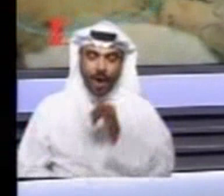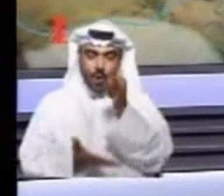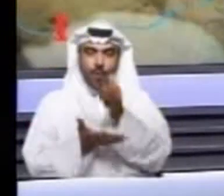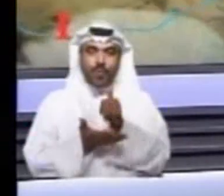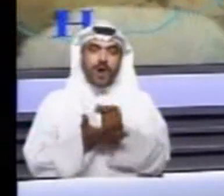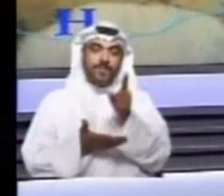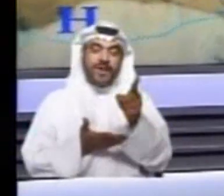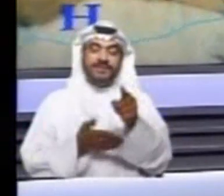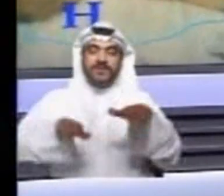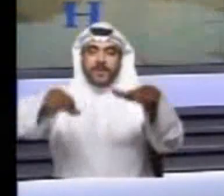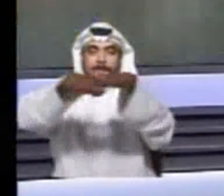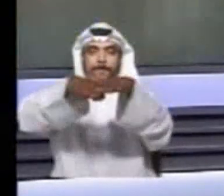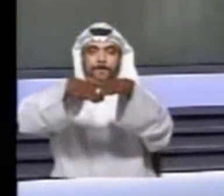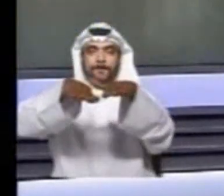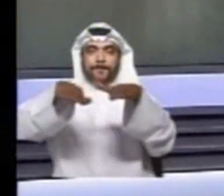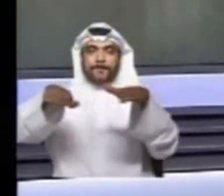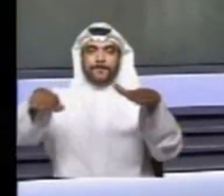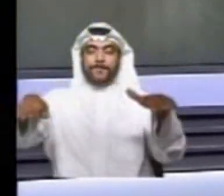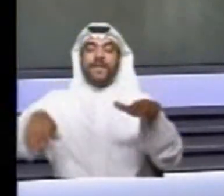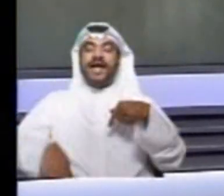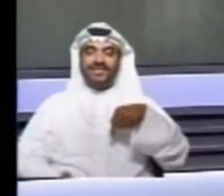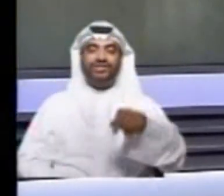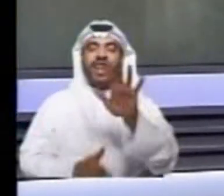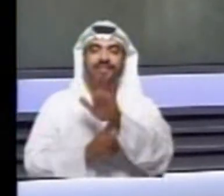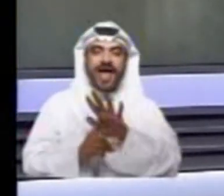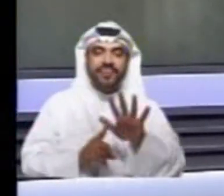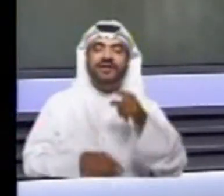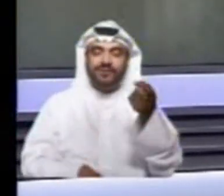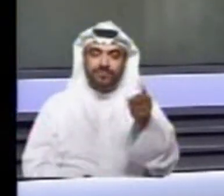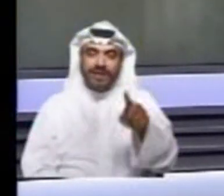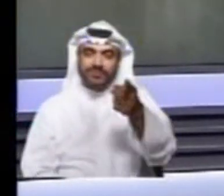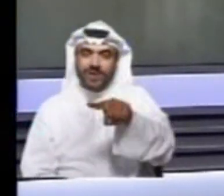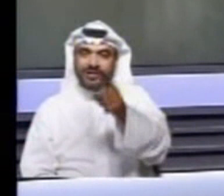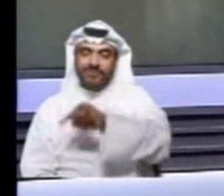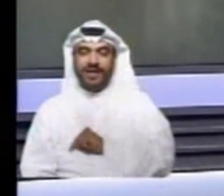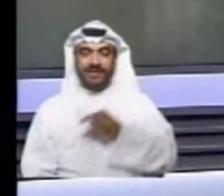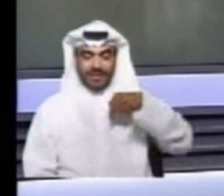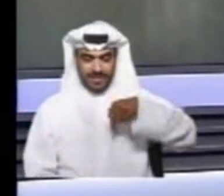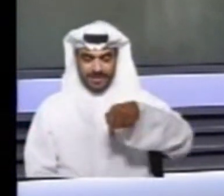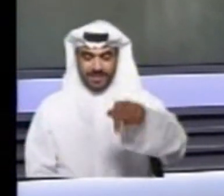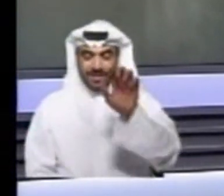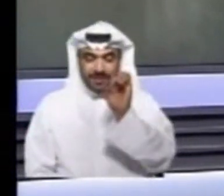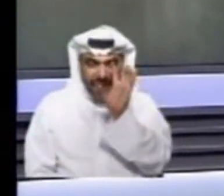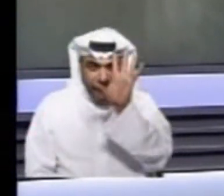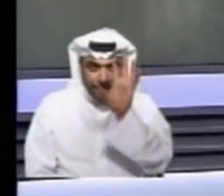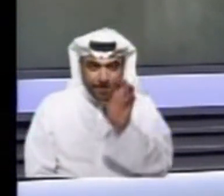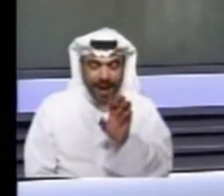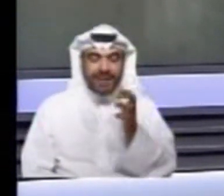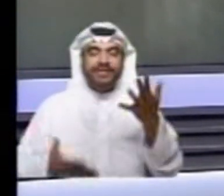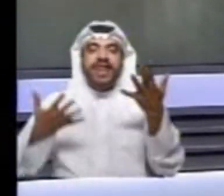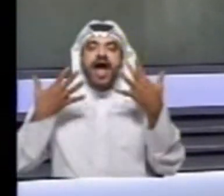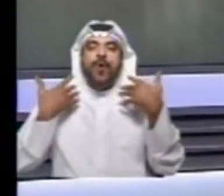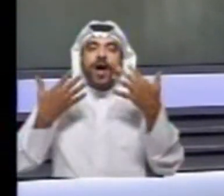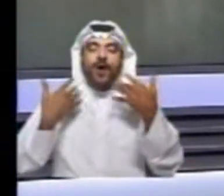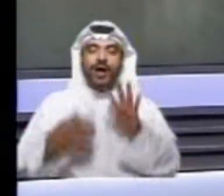اللي متسبب بالاستقرار اللي موجود ويانا واللي من المتوقع أيضا يستمر لعدة أيام. الساعات القليلة المقبلة بإذن الله الرياح الشمالية الغربية راح تستمر